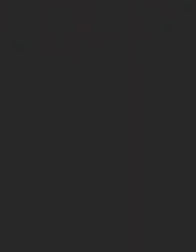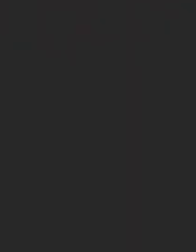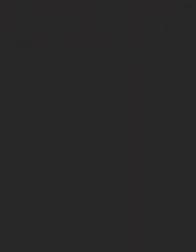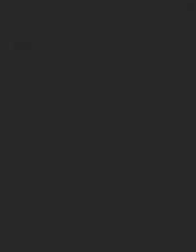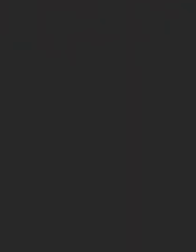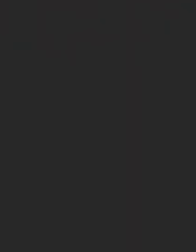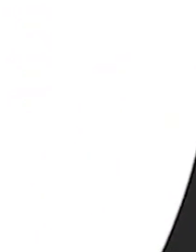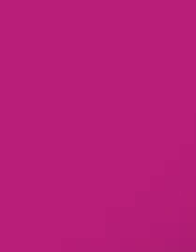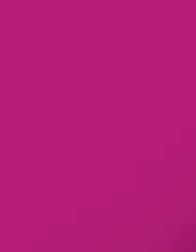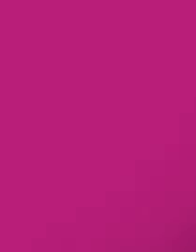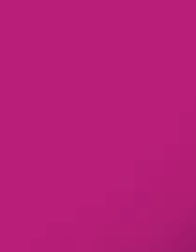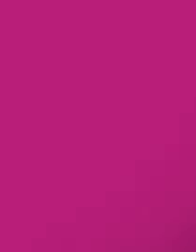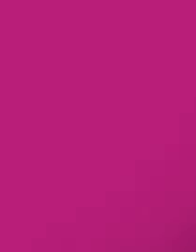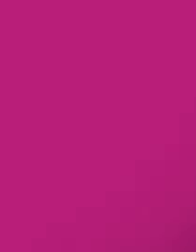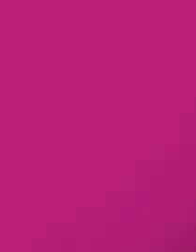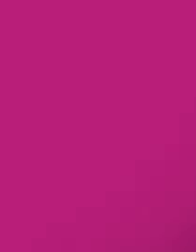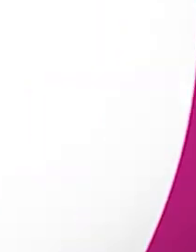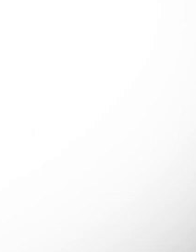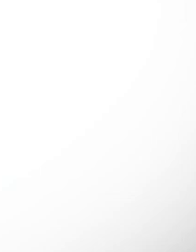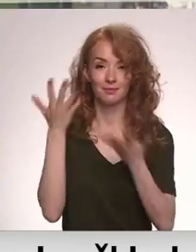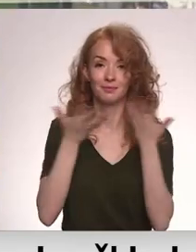Re, viss ēters ir te!